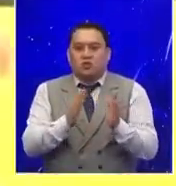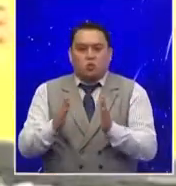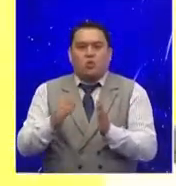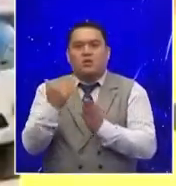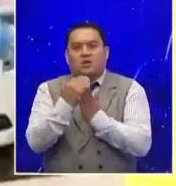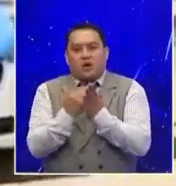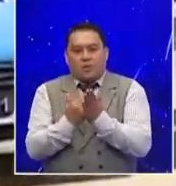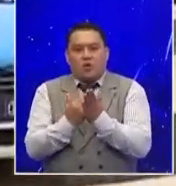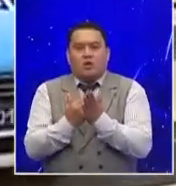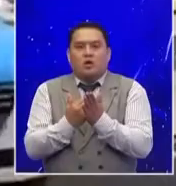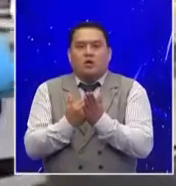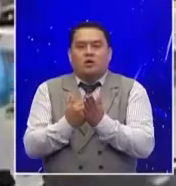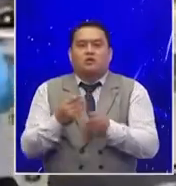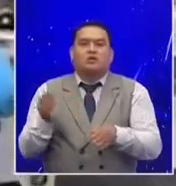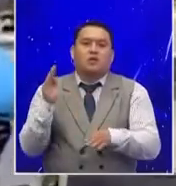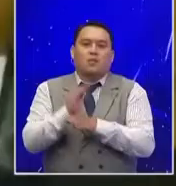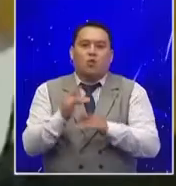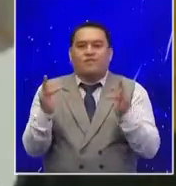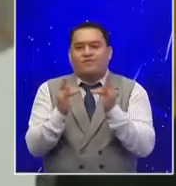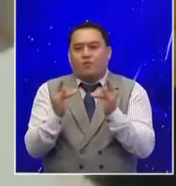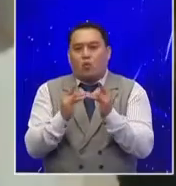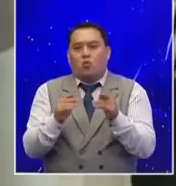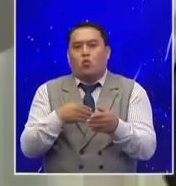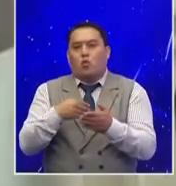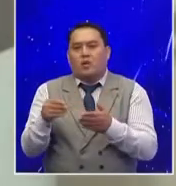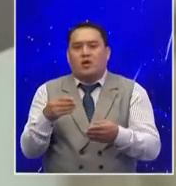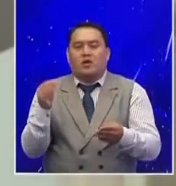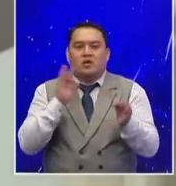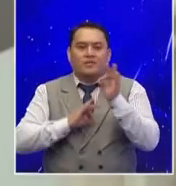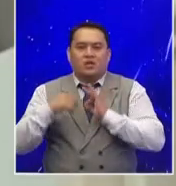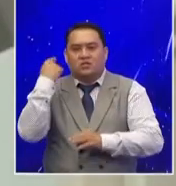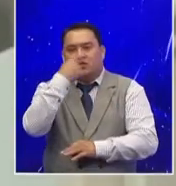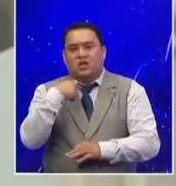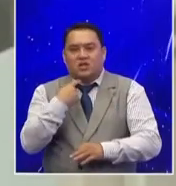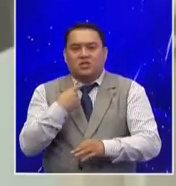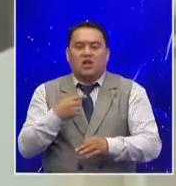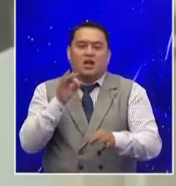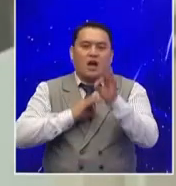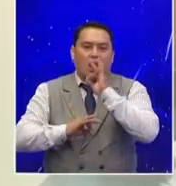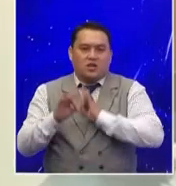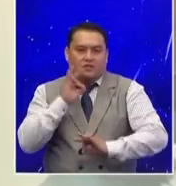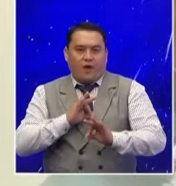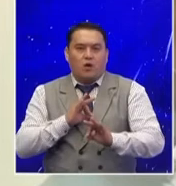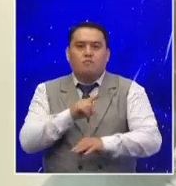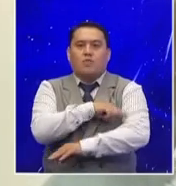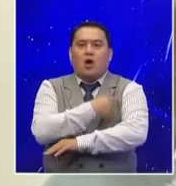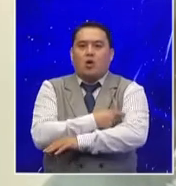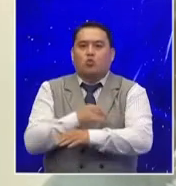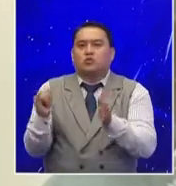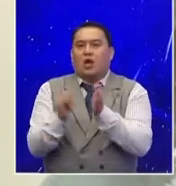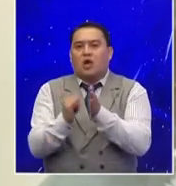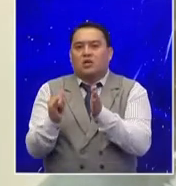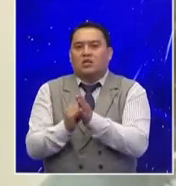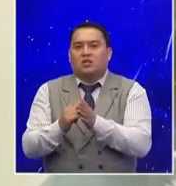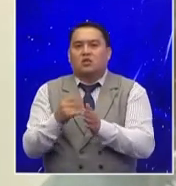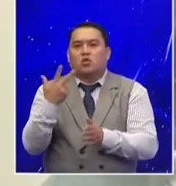статистику, разворачивается дополнительный коечный фонд, приобретаются средства индивидуальной защиты и лекарства. В больницах уже установлены